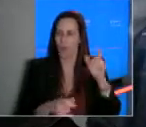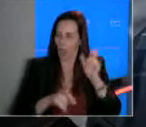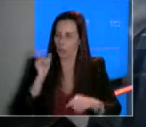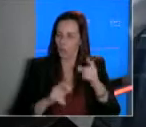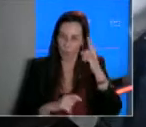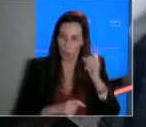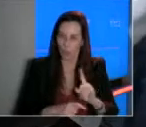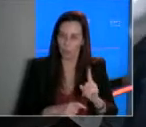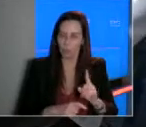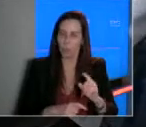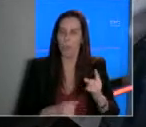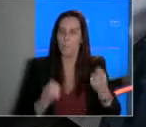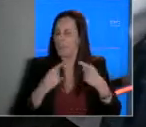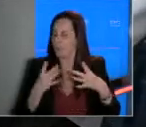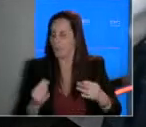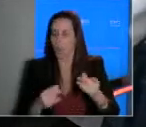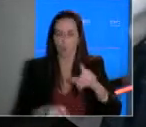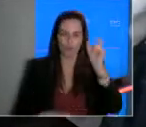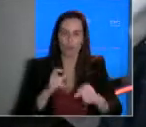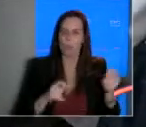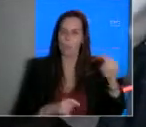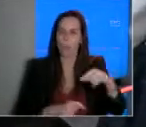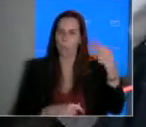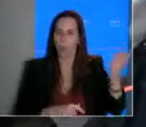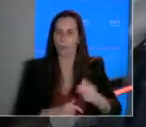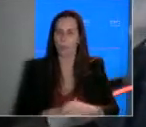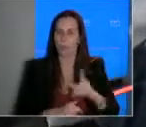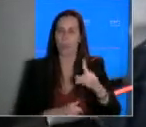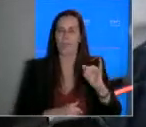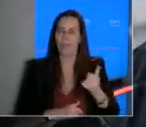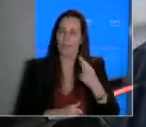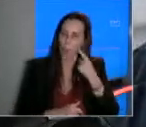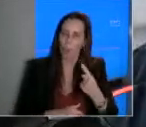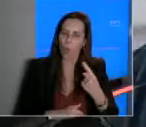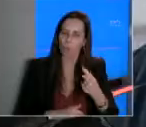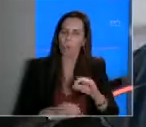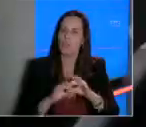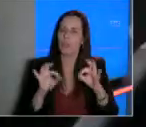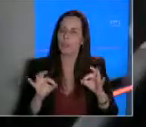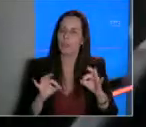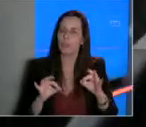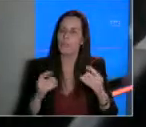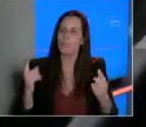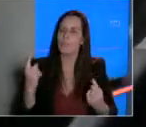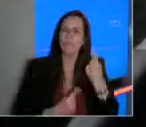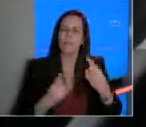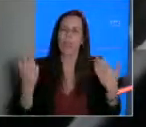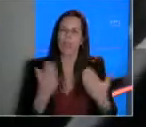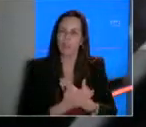אנשים שלא יודעים מאיפה הם נדבקו, לא אנשים שבאו מבחוץ. אבל כן ראו שהתחילו להגיע מקרים